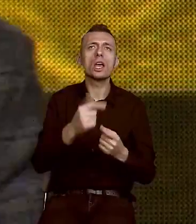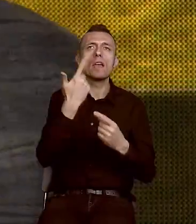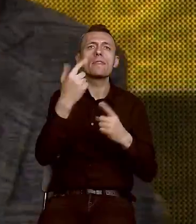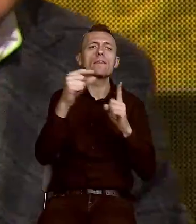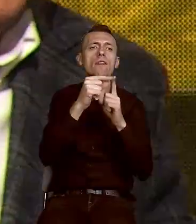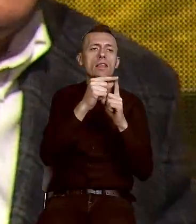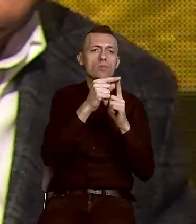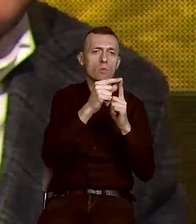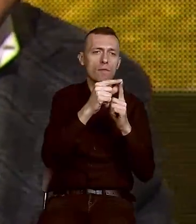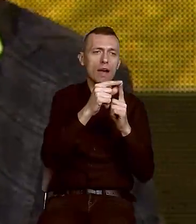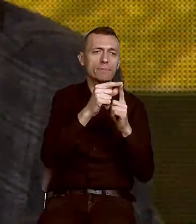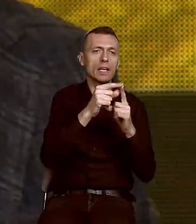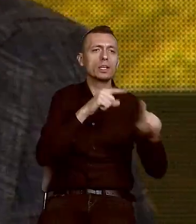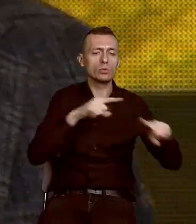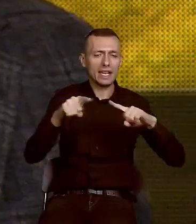pułapkę grzechu.